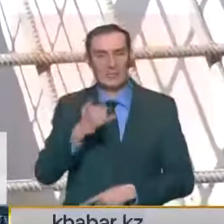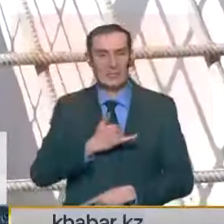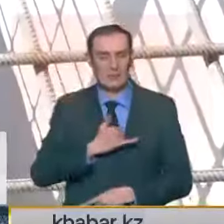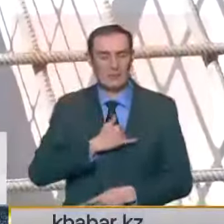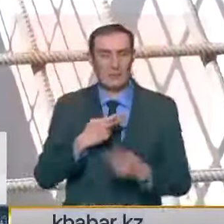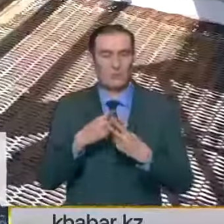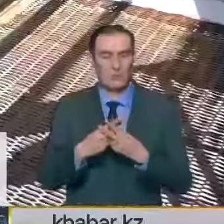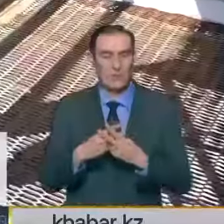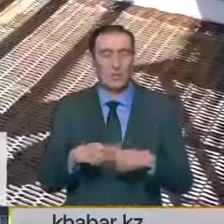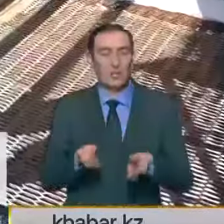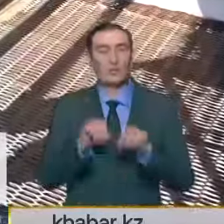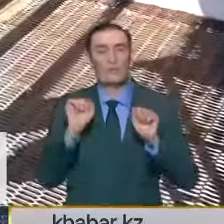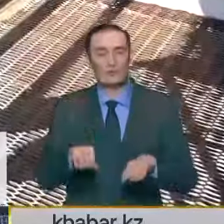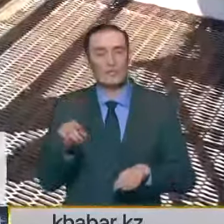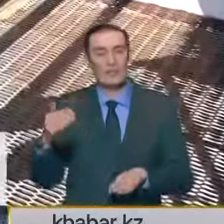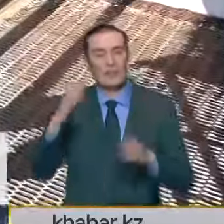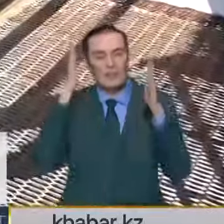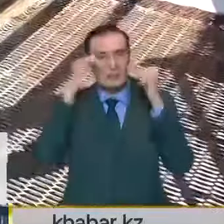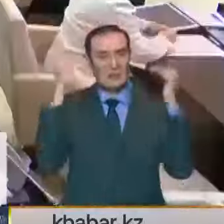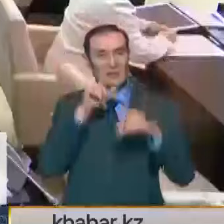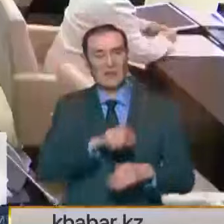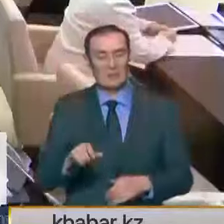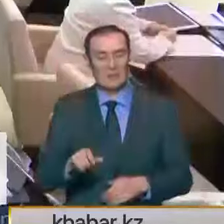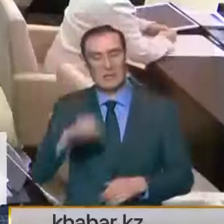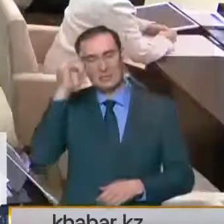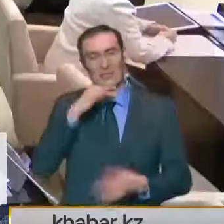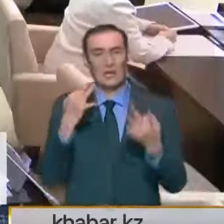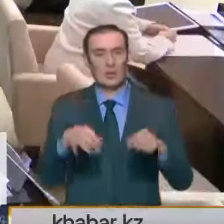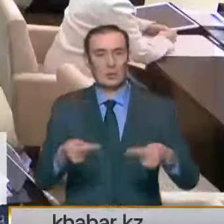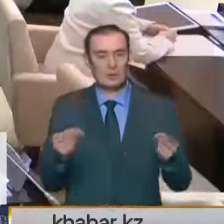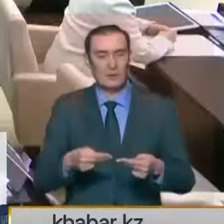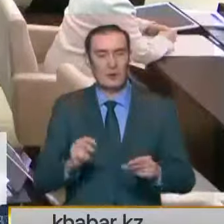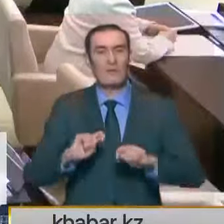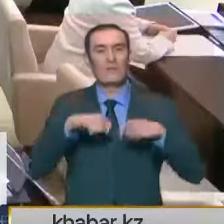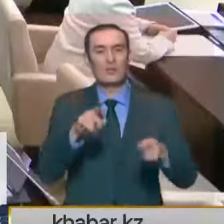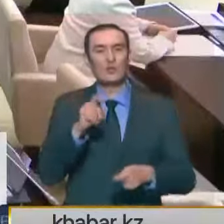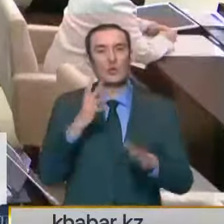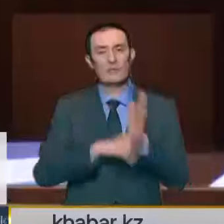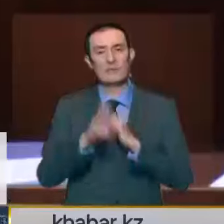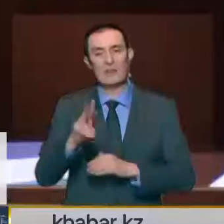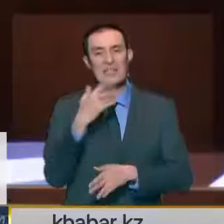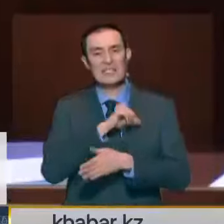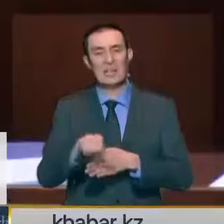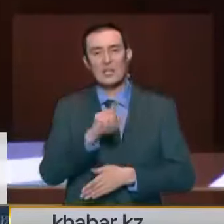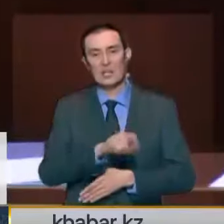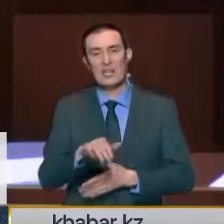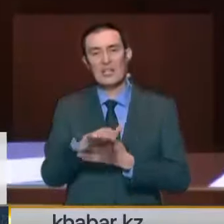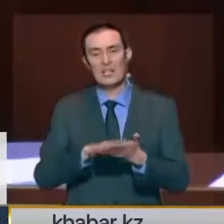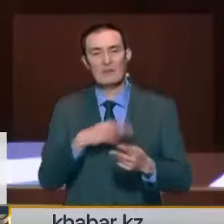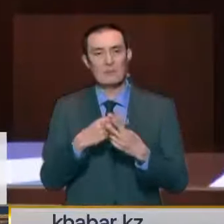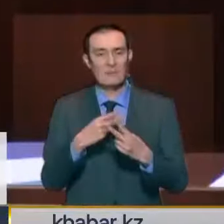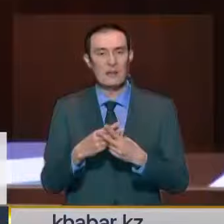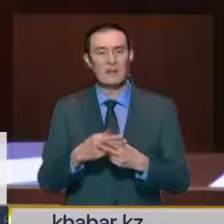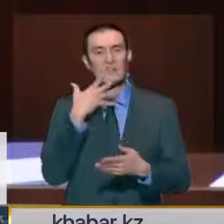стране такую же возможность вьетнамцы Казахстаном одобрены запрос о выдаче 192 иностранных граждан Для дальнейшего